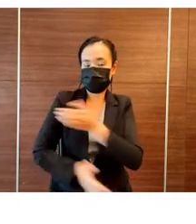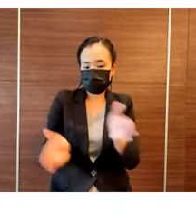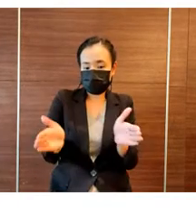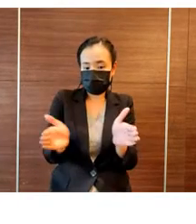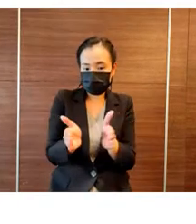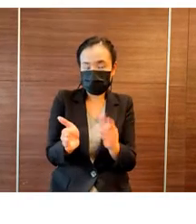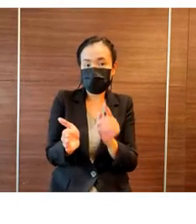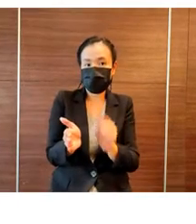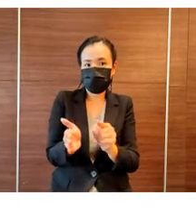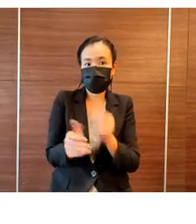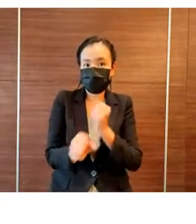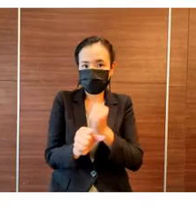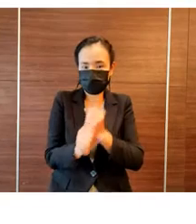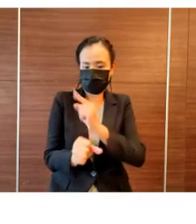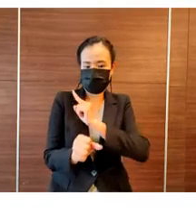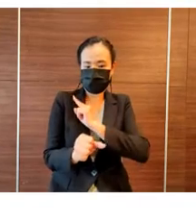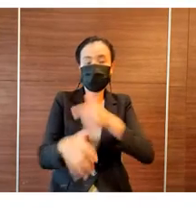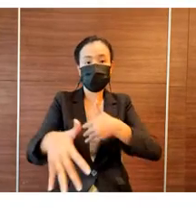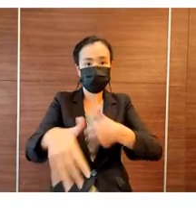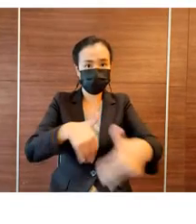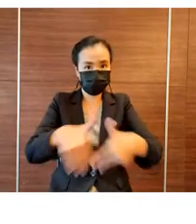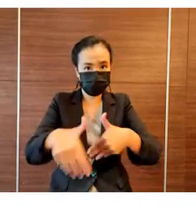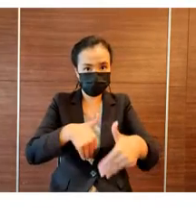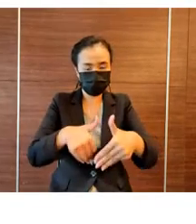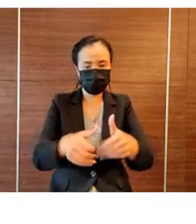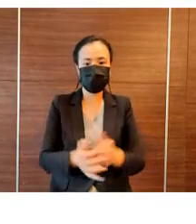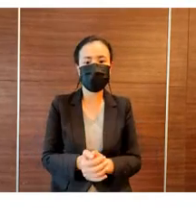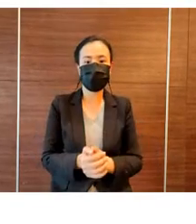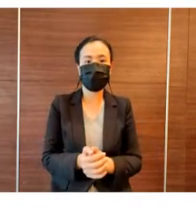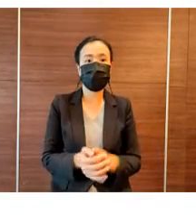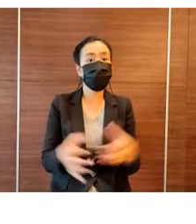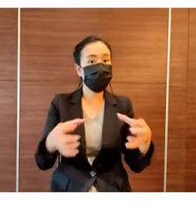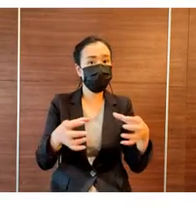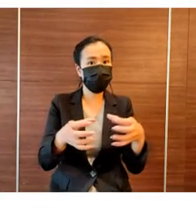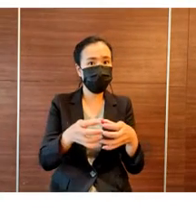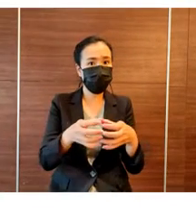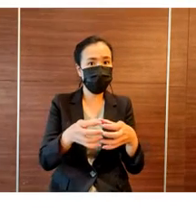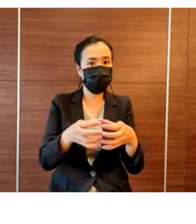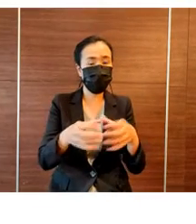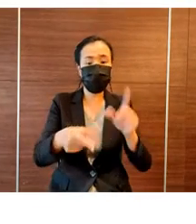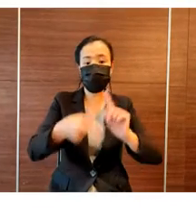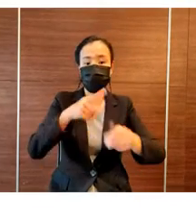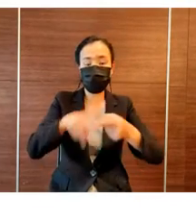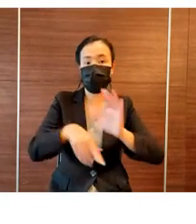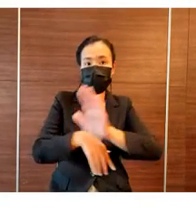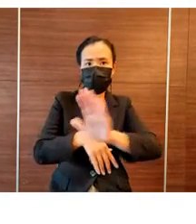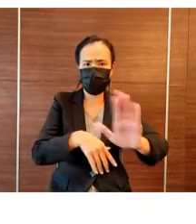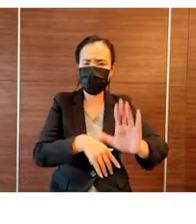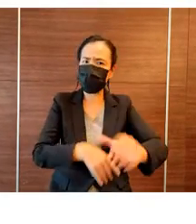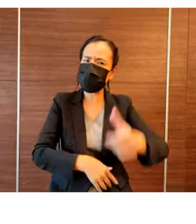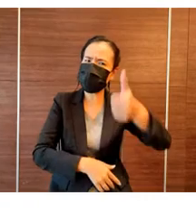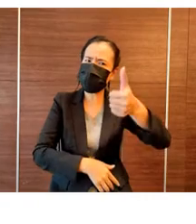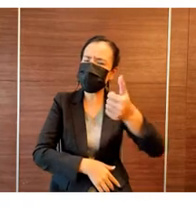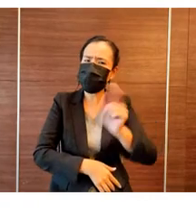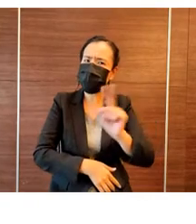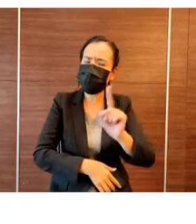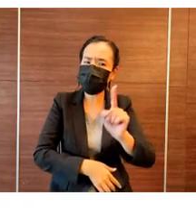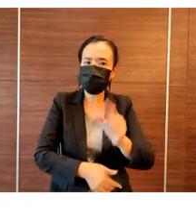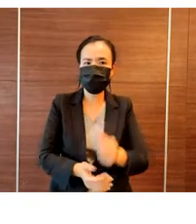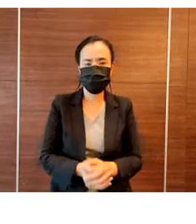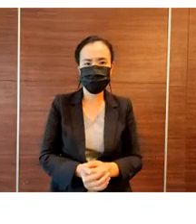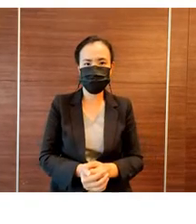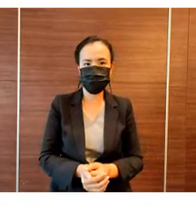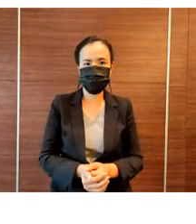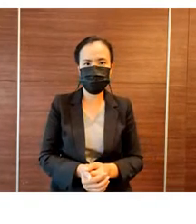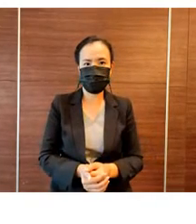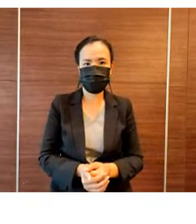นอยู่ในชุมชนนะครับเซิร์ฟกลุ่มเป้าหมายที่เป็นเพื่อนของเขามันดียังไงนะครับนะ